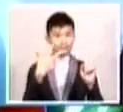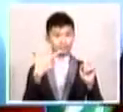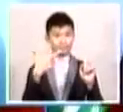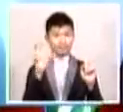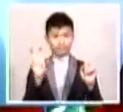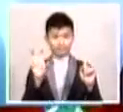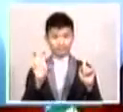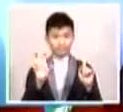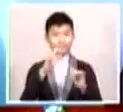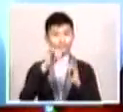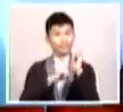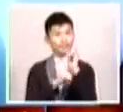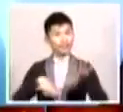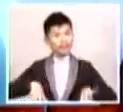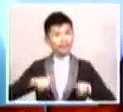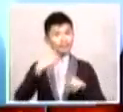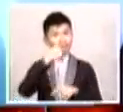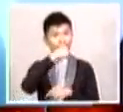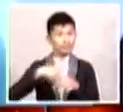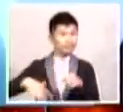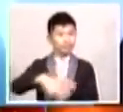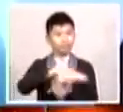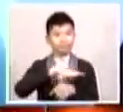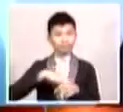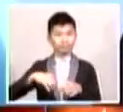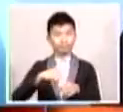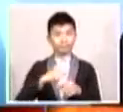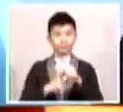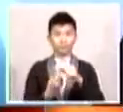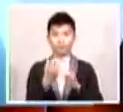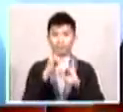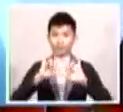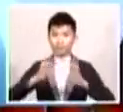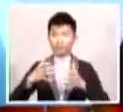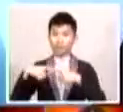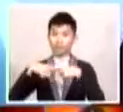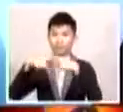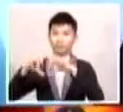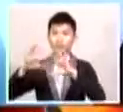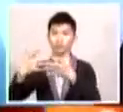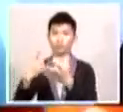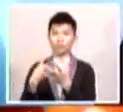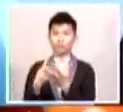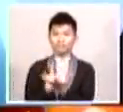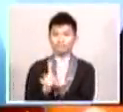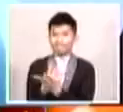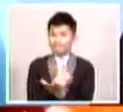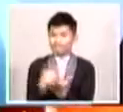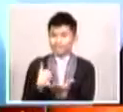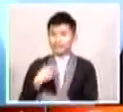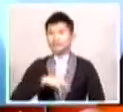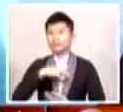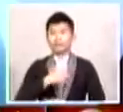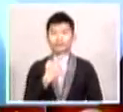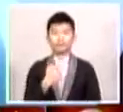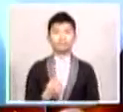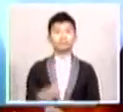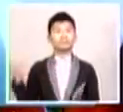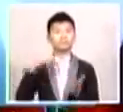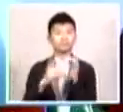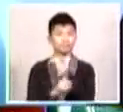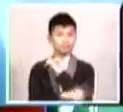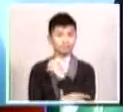1970年代初期，整个台湾都笼罩在中华民国在联合国席位保卫战的焦虑之中，结果当